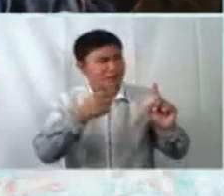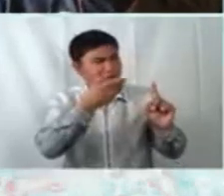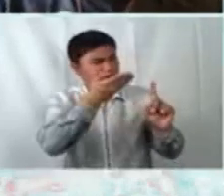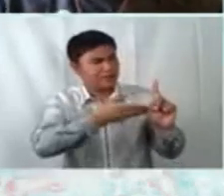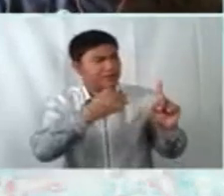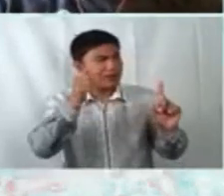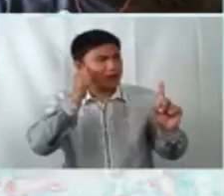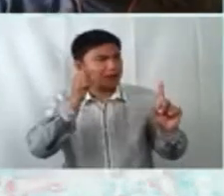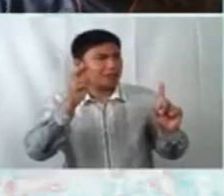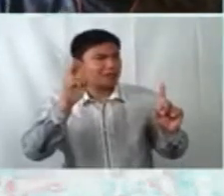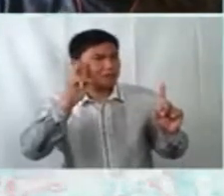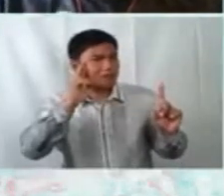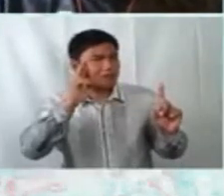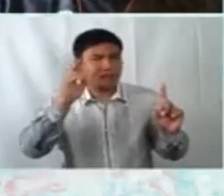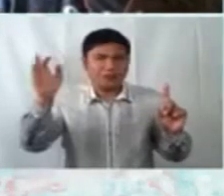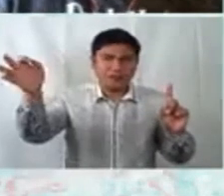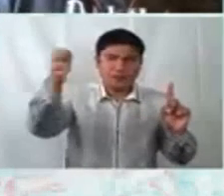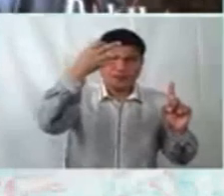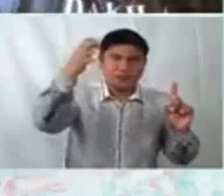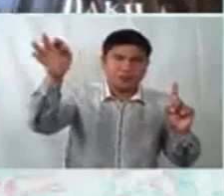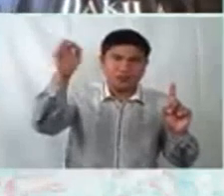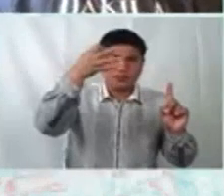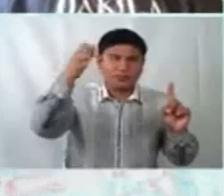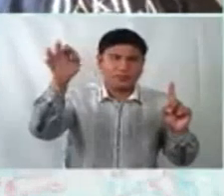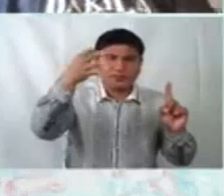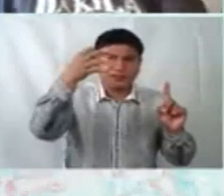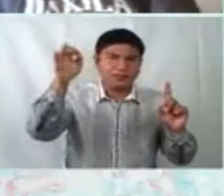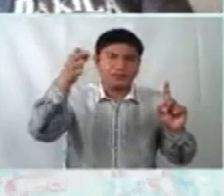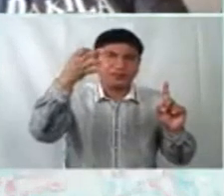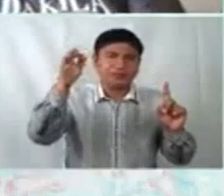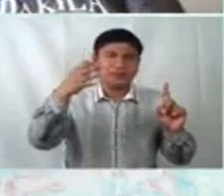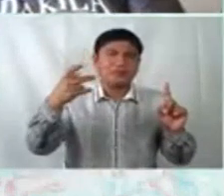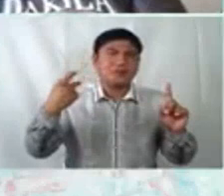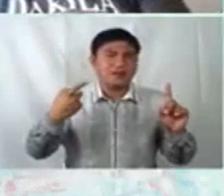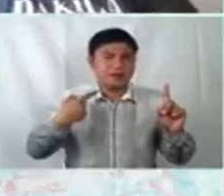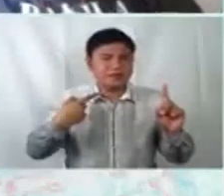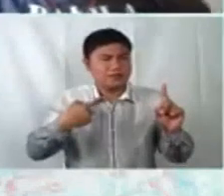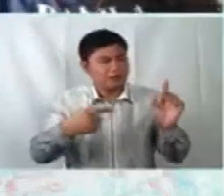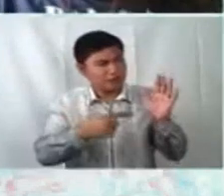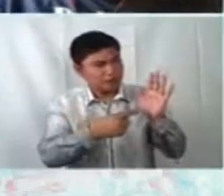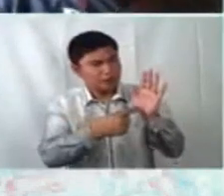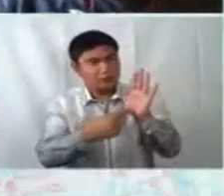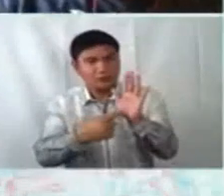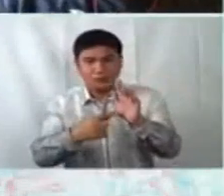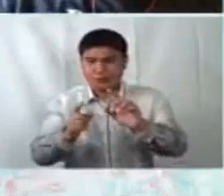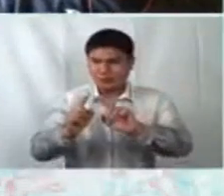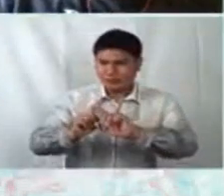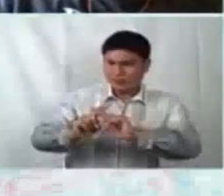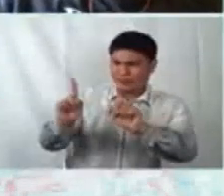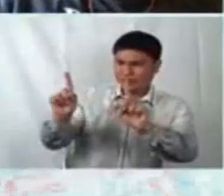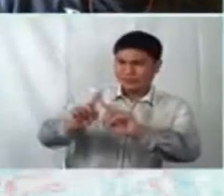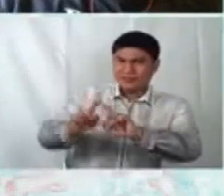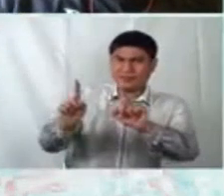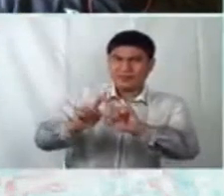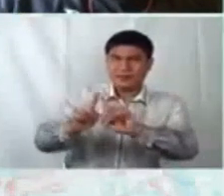daw ang nag-wave ng flag. No, kaya nga meron tayong ilustrasyon nakakaiba doon sa mga